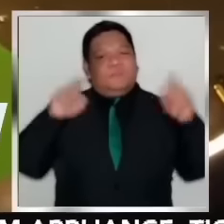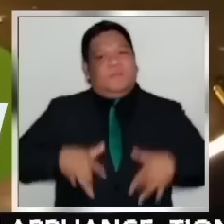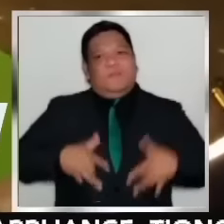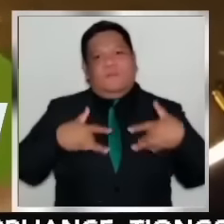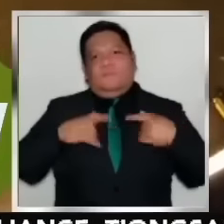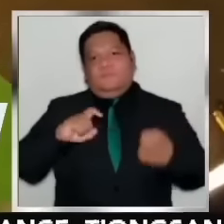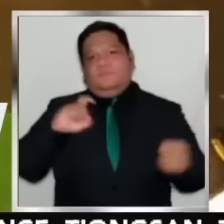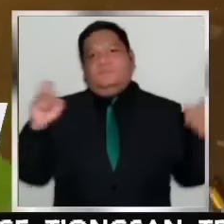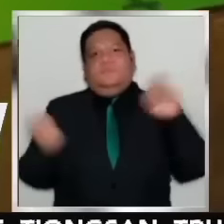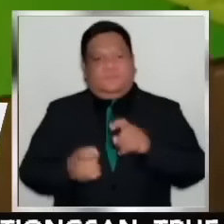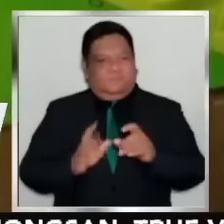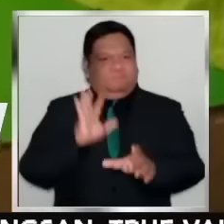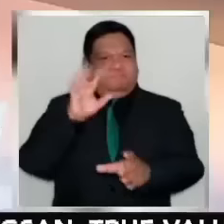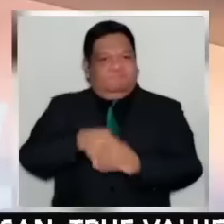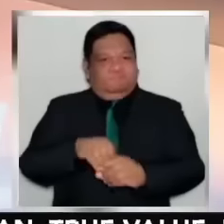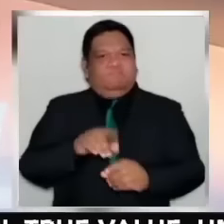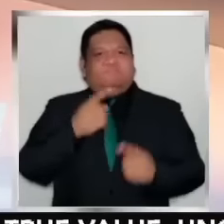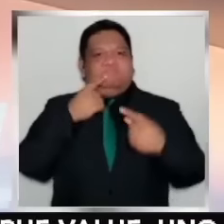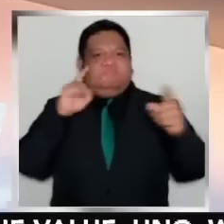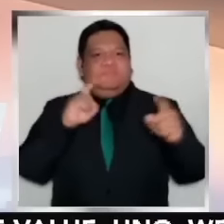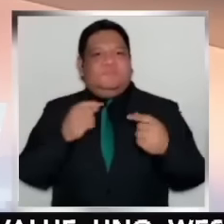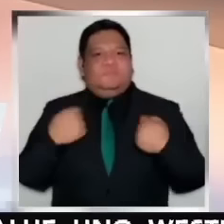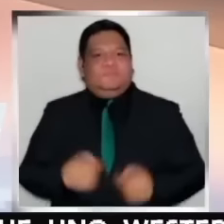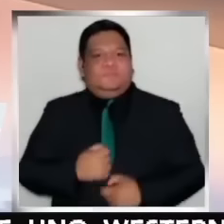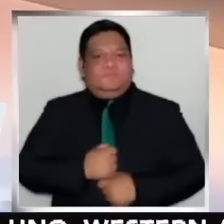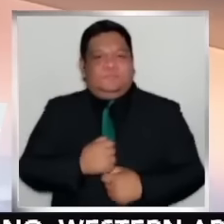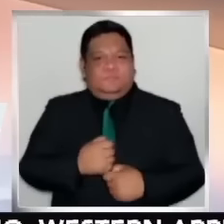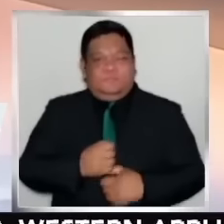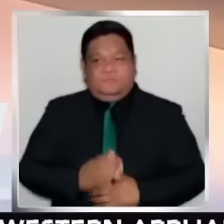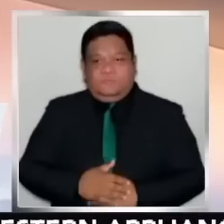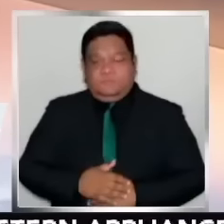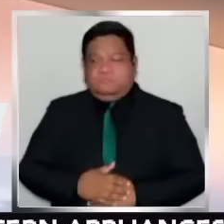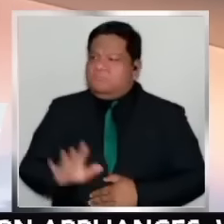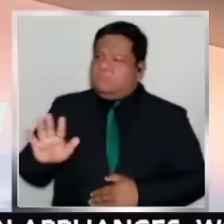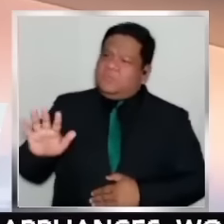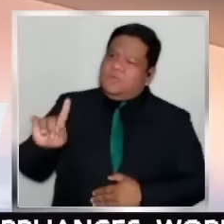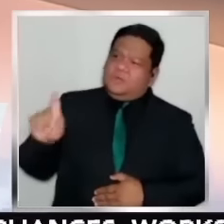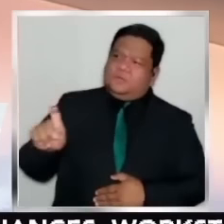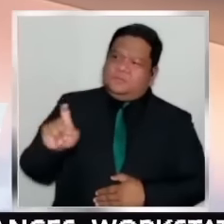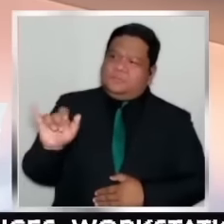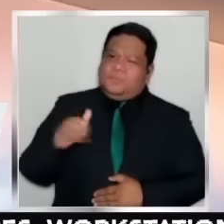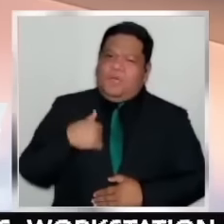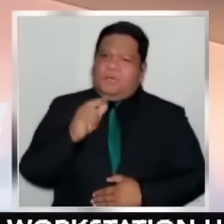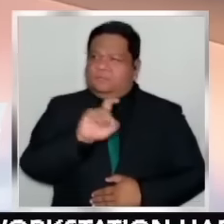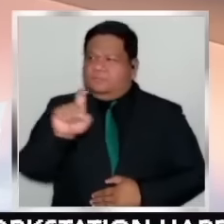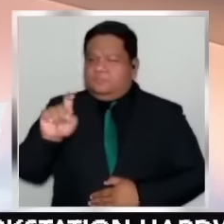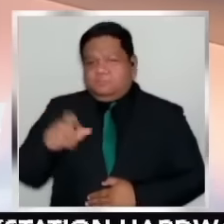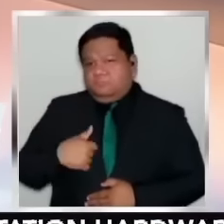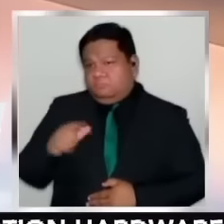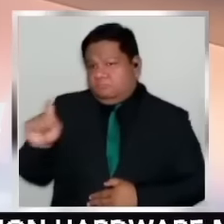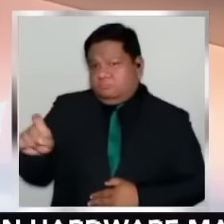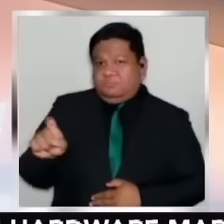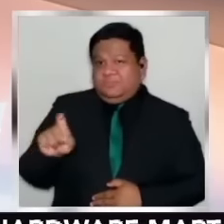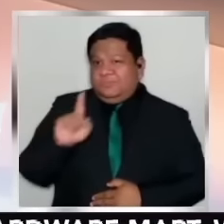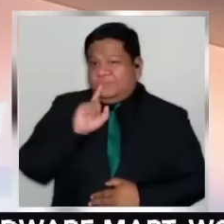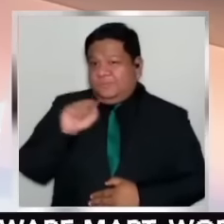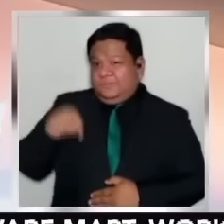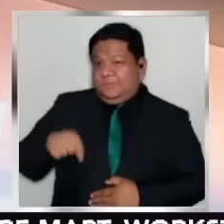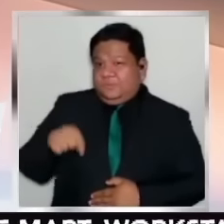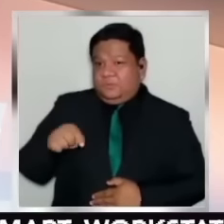Voltes 5 Legacy. I'm going to ask you the same question I asked Miguel. Aside from this being one of your biggest